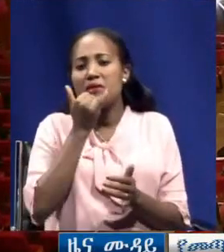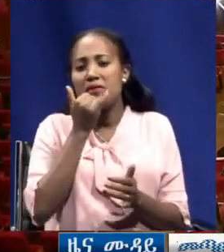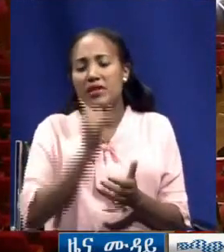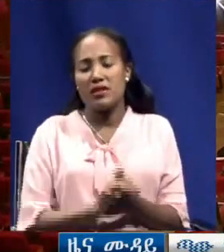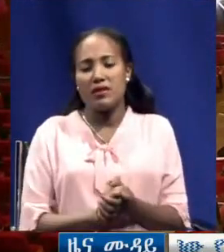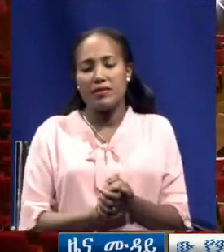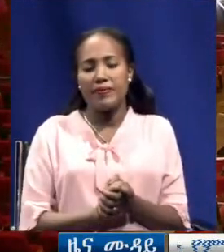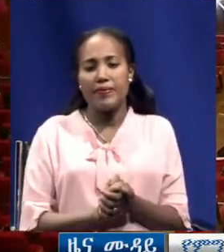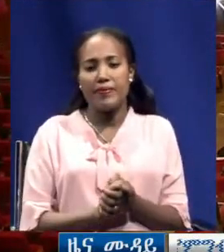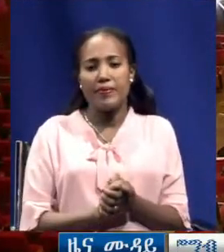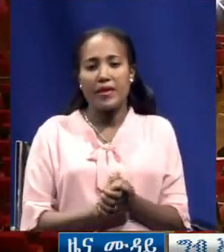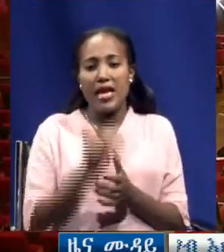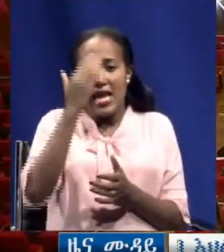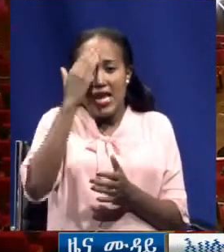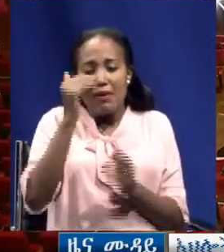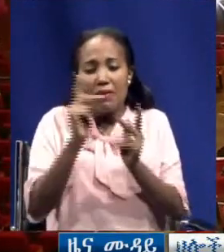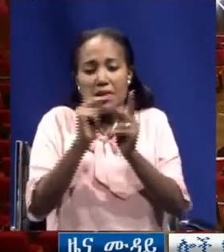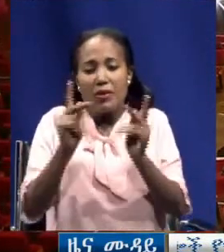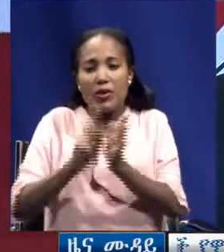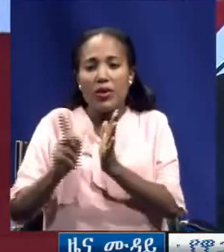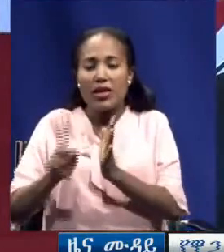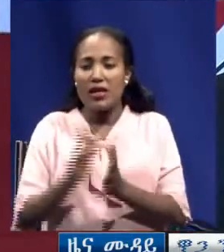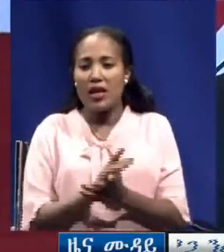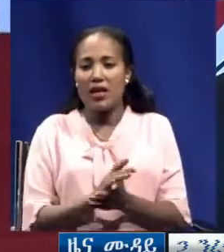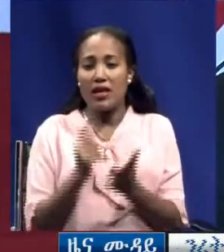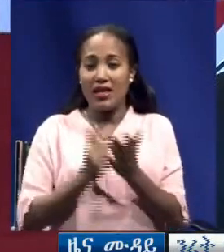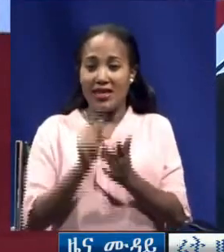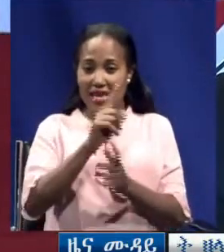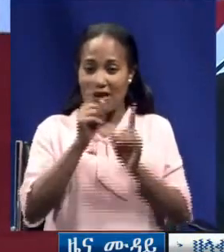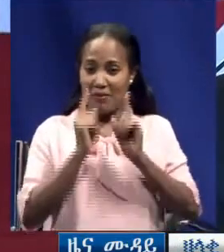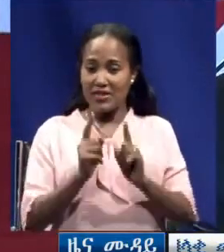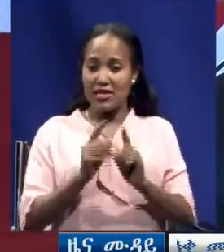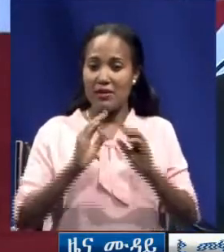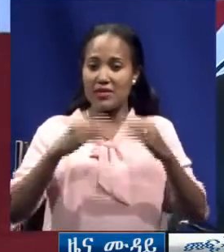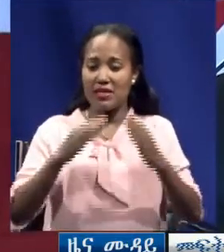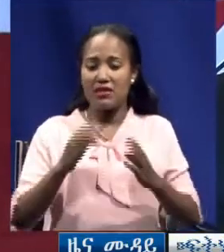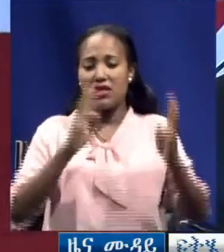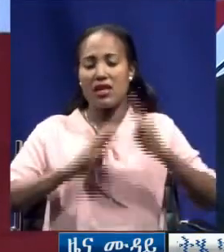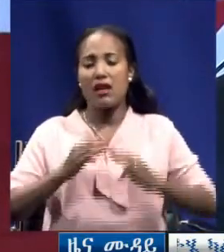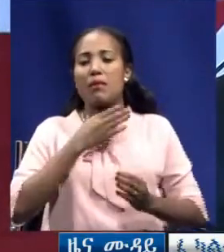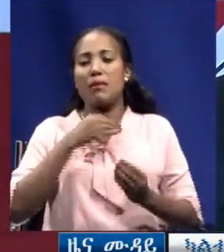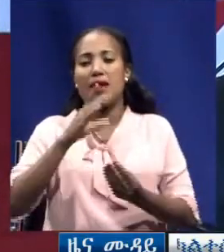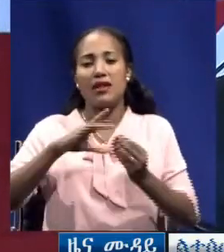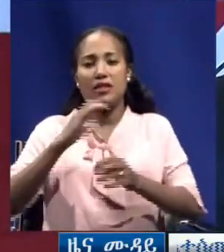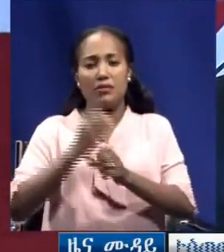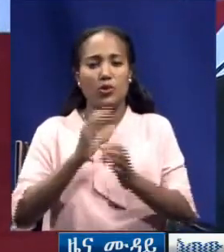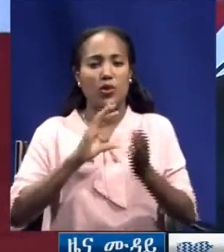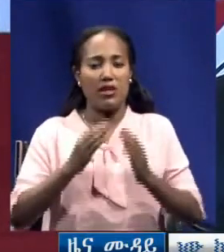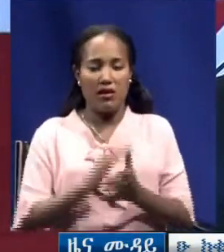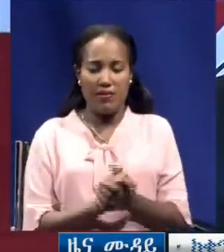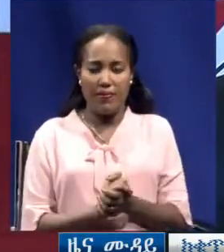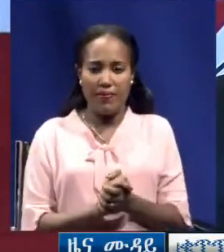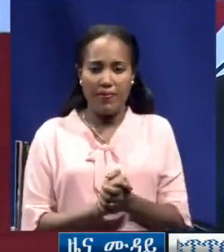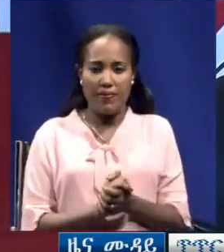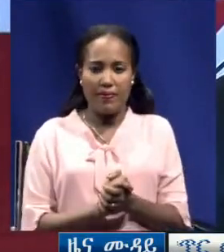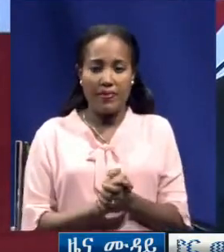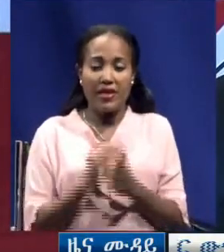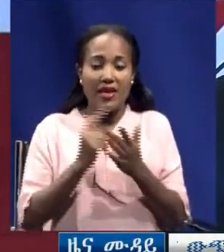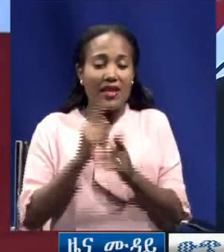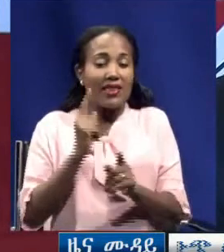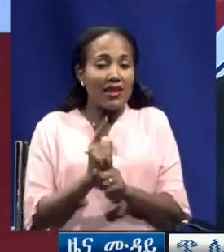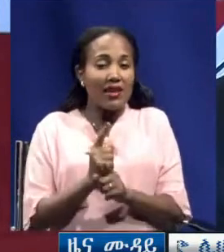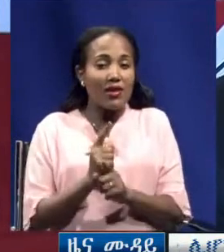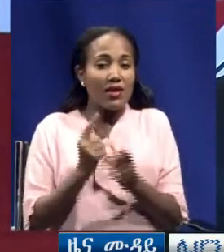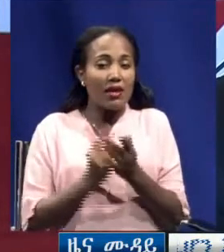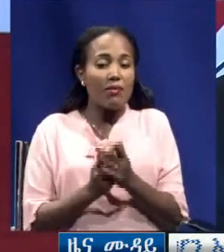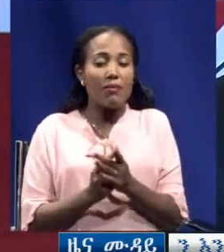ምን በደል? ለምን በየቦታው እንገደላለን? ይህን ጥያቄ መልስ ለመመለስ ተቸግረናል። በአማራ ክልል ተጨባጭ ሁኔታ ይህ ትክክል ነው።